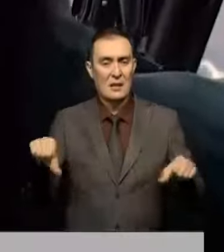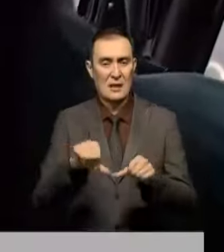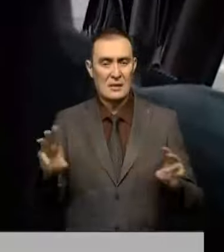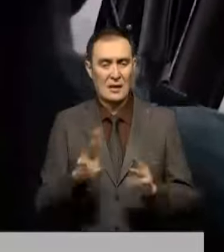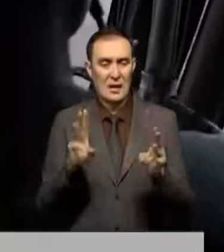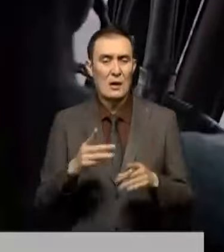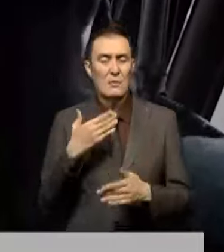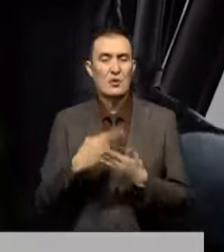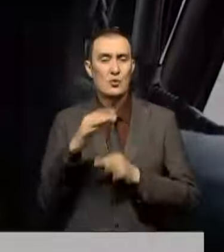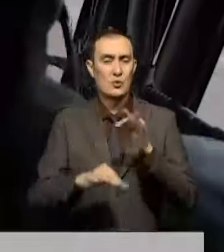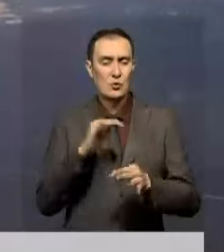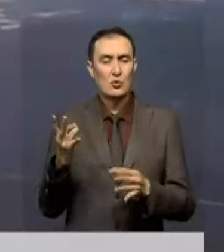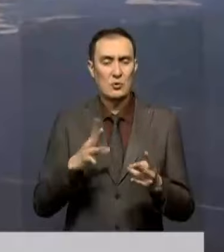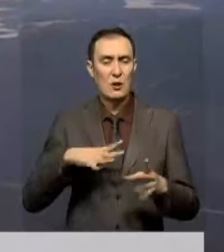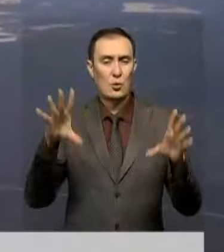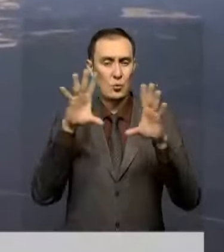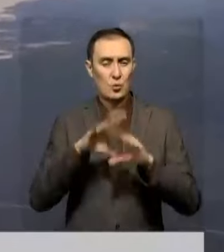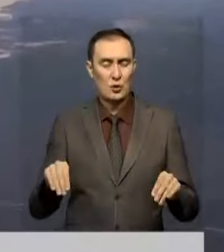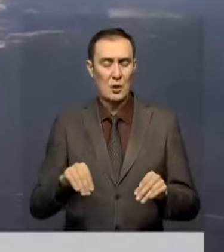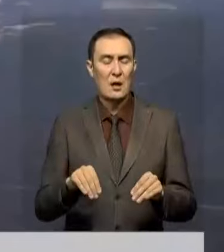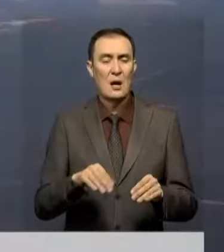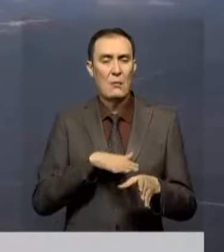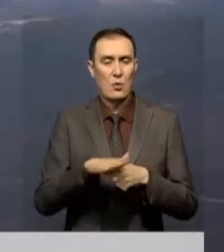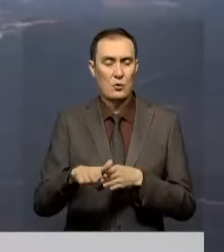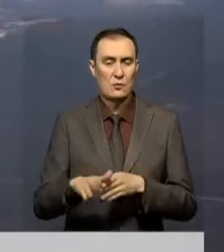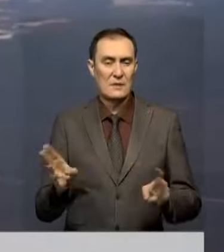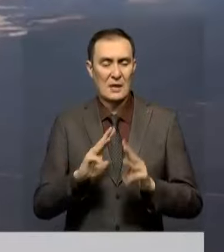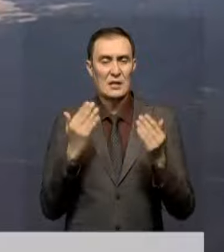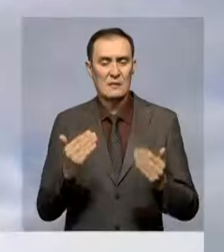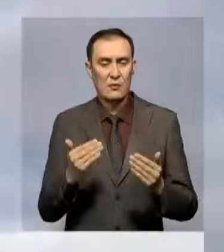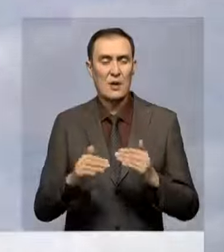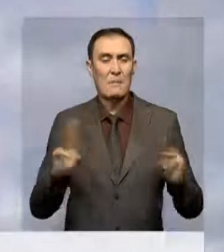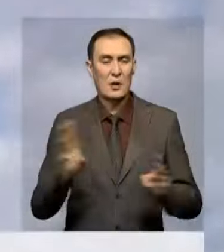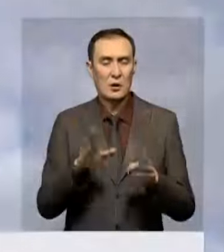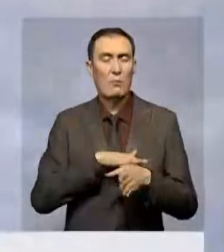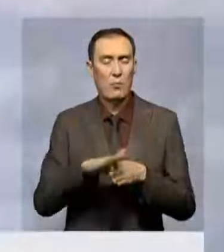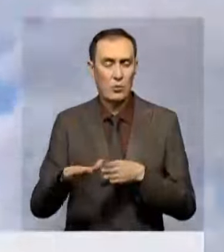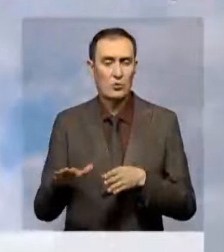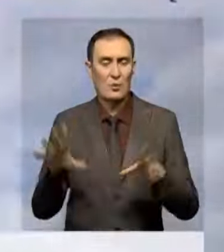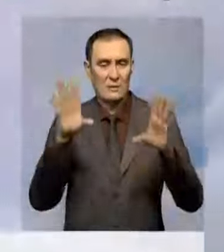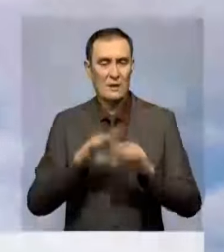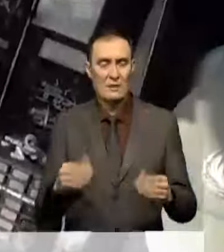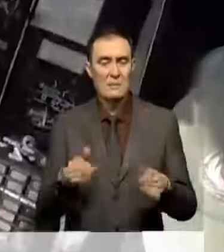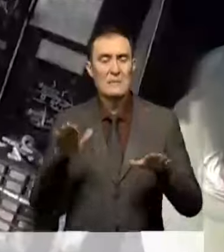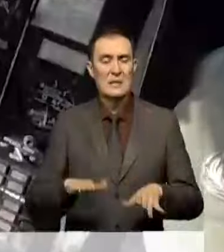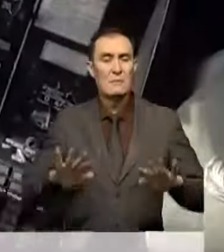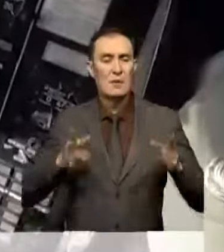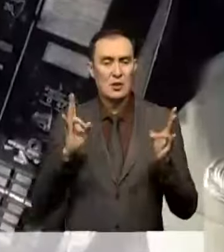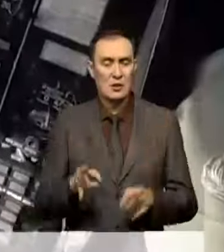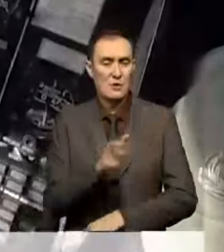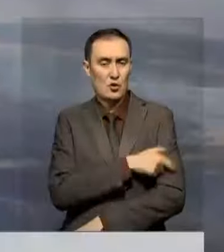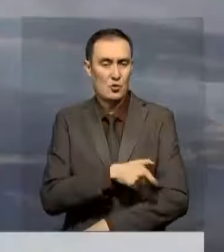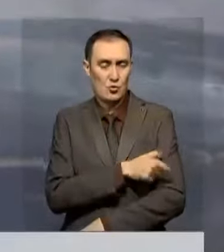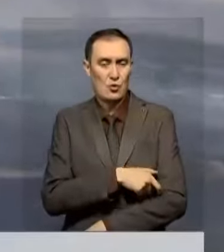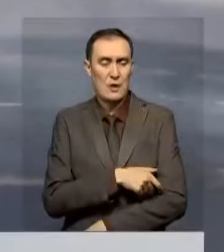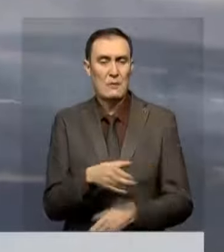огня. Почти сутки им пришлось тушить отдельные очаги возгорания. Сегодня степной пожар полностью ликвидирован. На месте происшествия дежурят